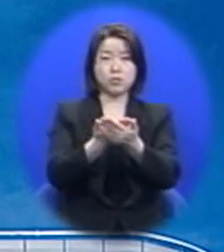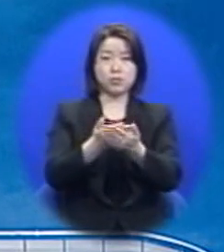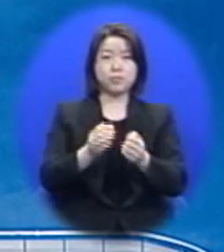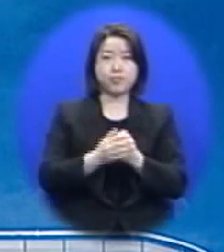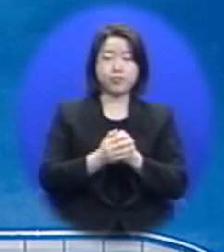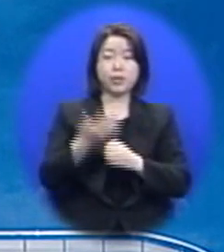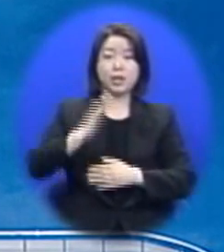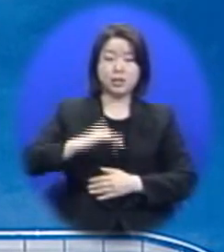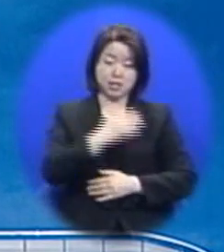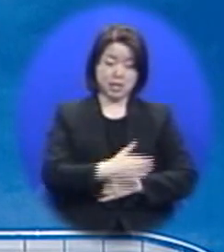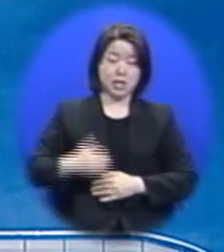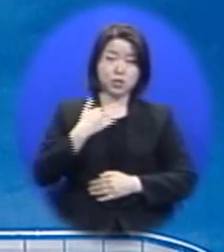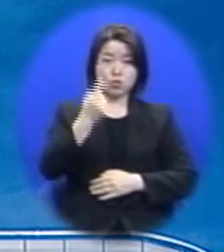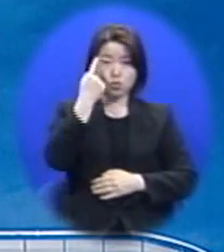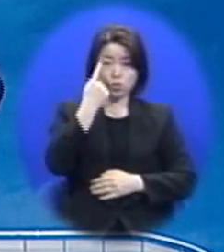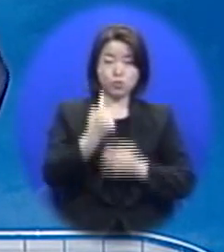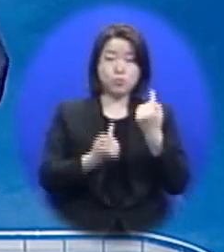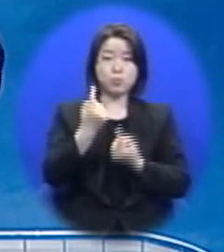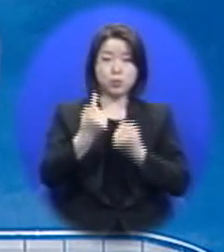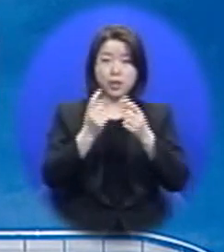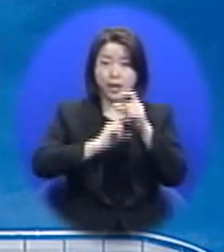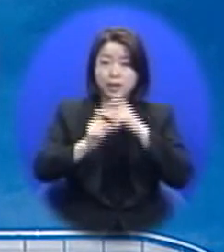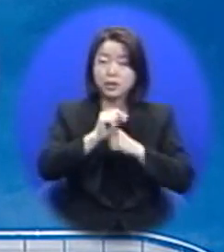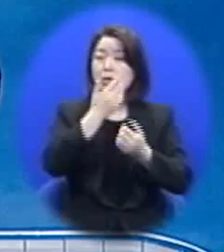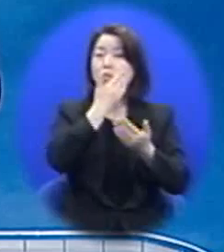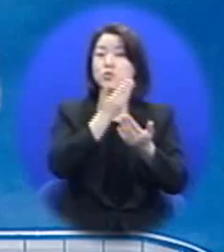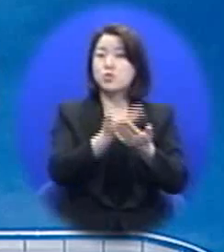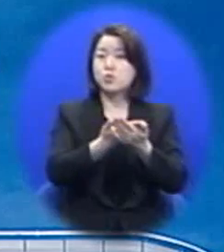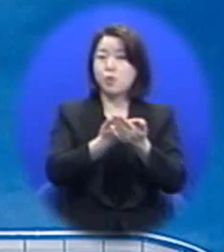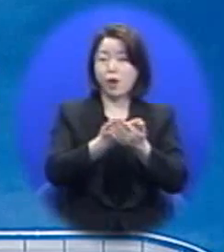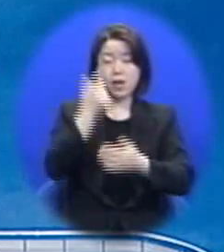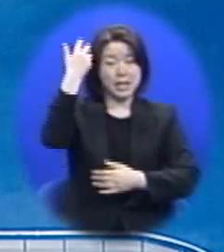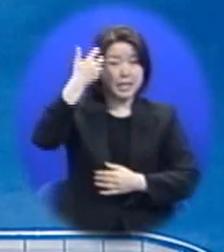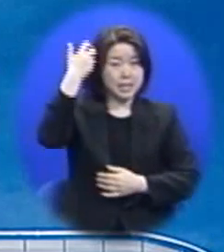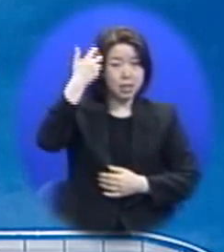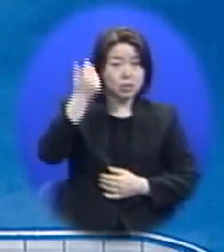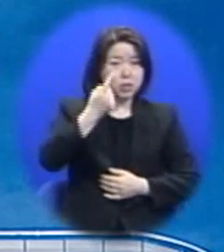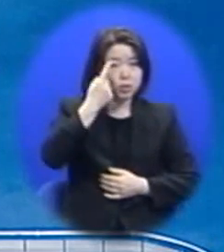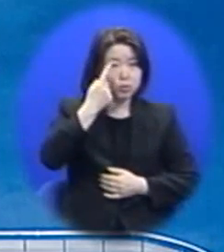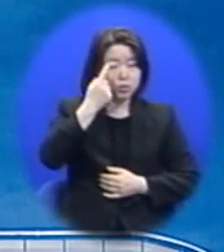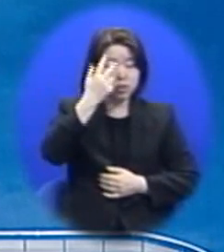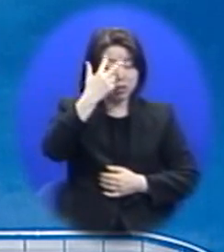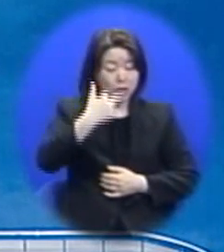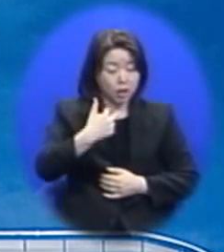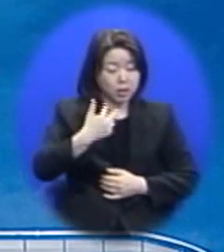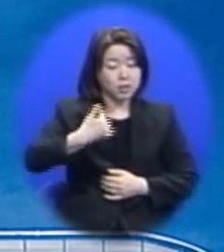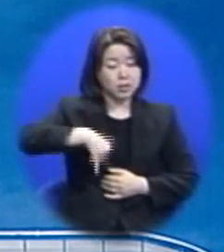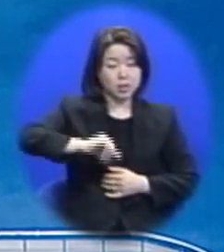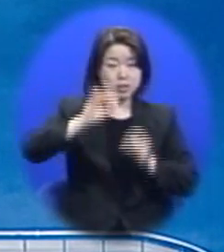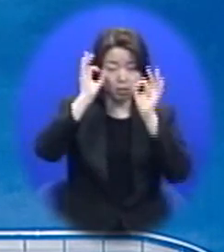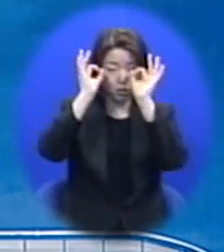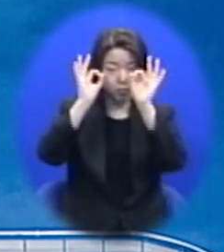그러나 육신의 눈보다도 훨씬 더 중요한 영적인 눈이 멀어 있는 자녀들을 보면서